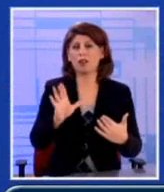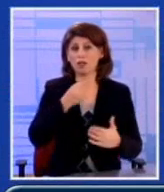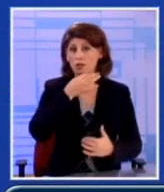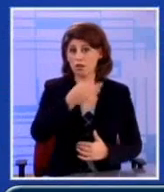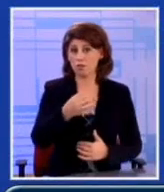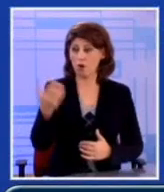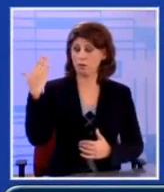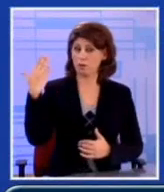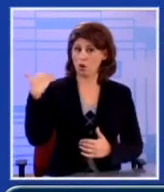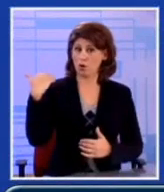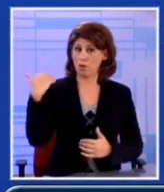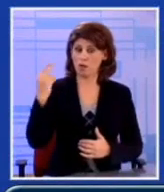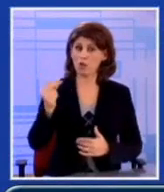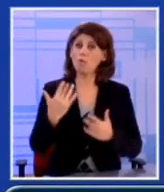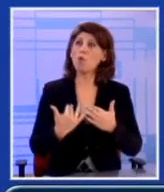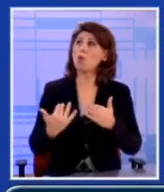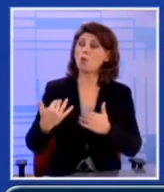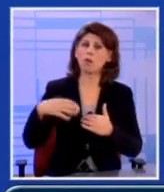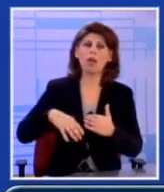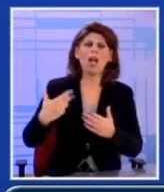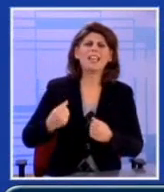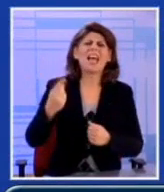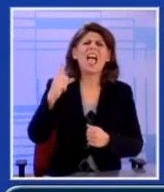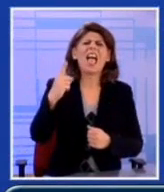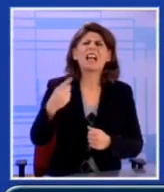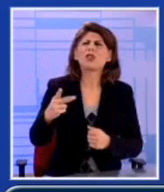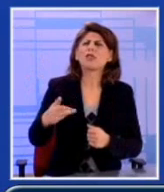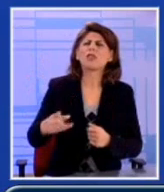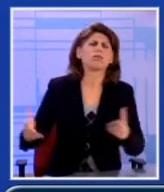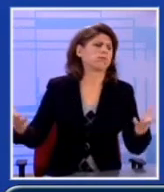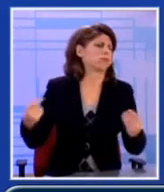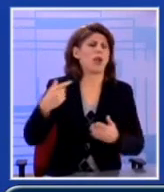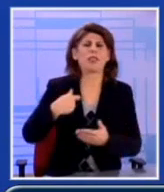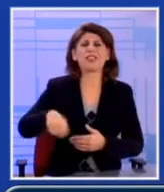από προηγούμενες περιόδους υπάρχουν κάποιες εκατοντάδες